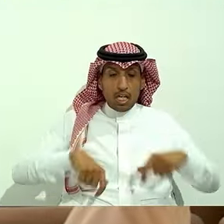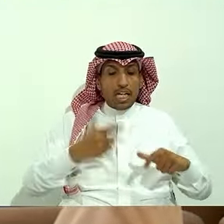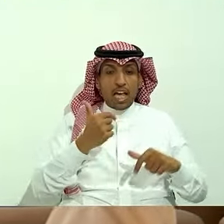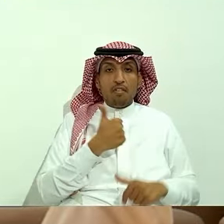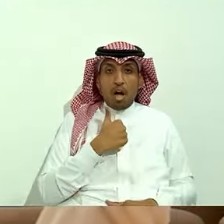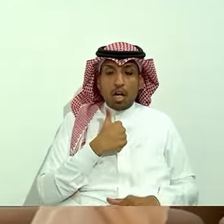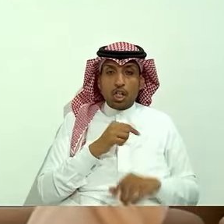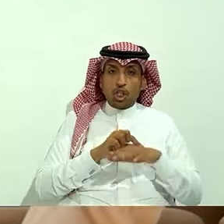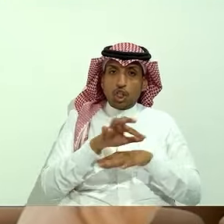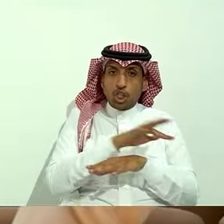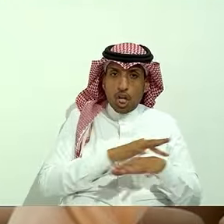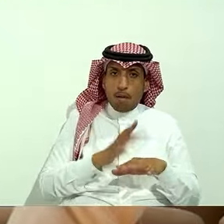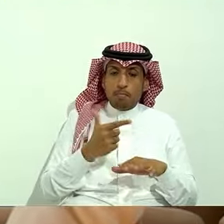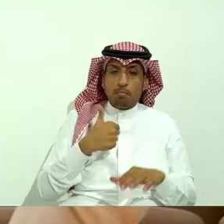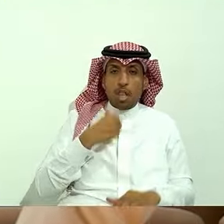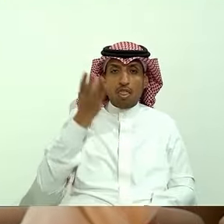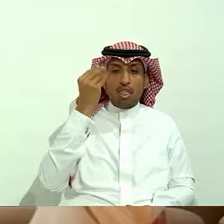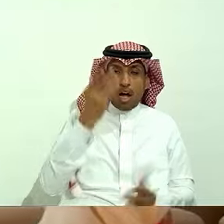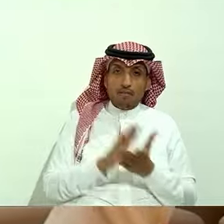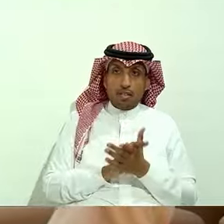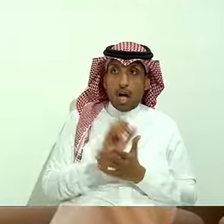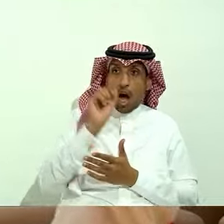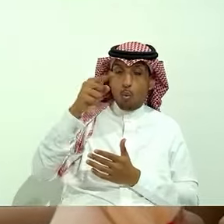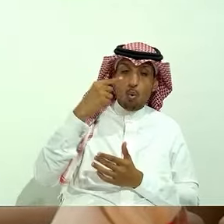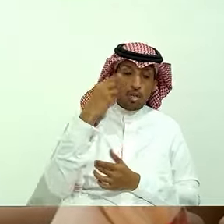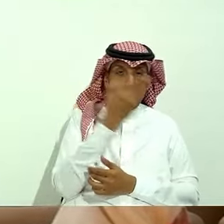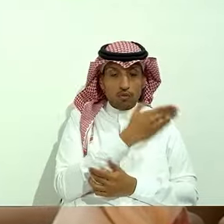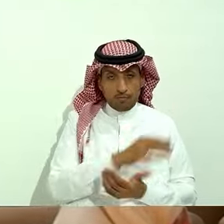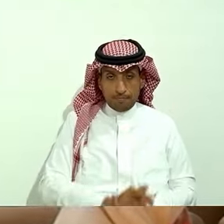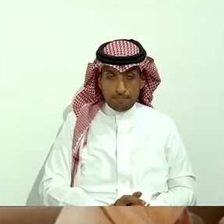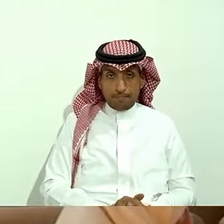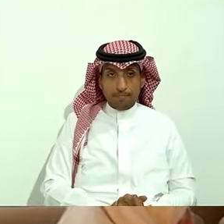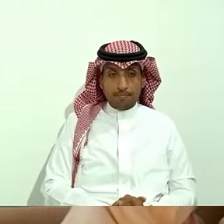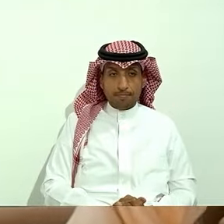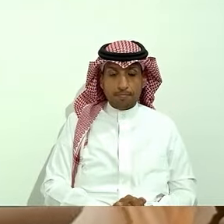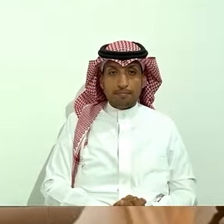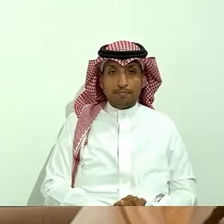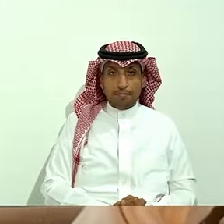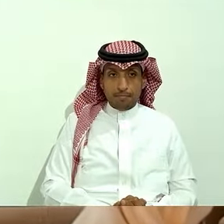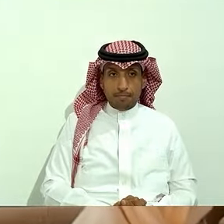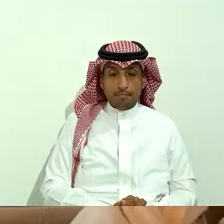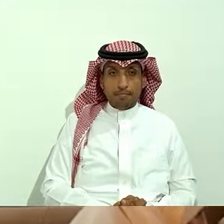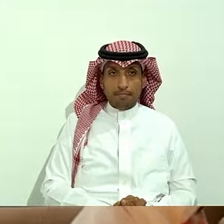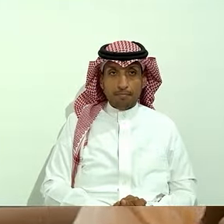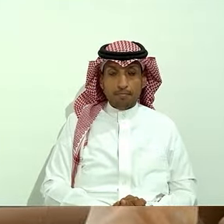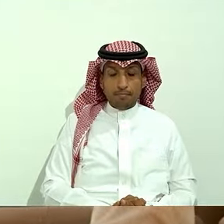مين كثقافة. صحيح، نبدأ من هناك. أكيد، يلا. إيه؟ يلا. هذا الثوب